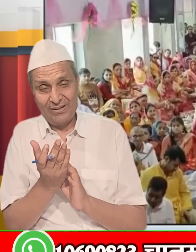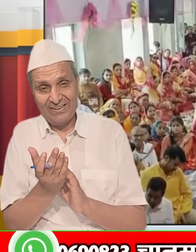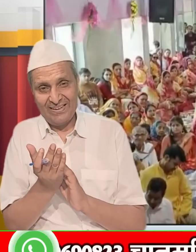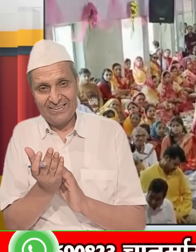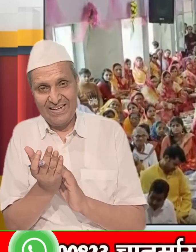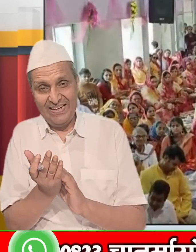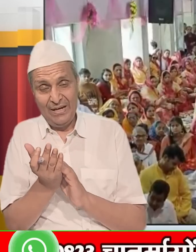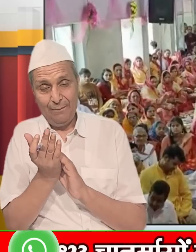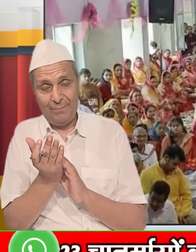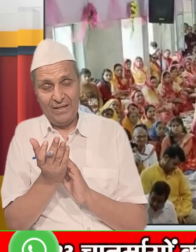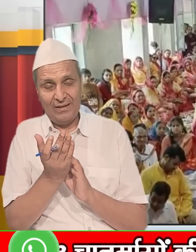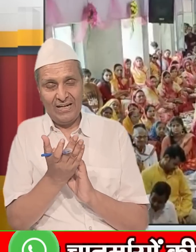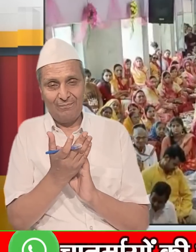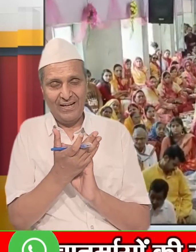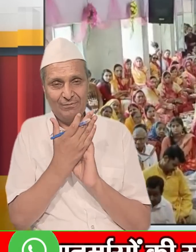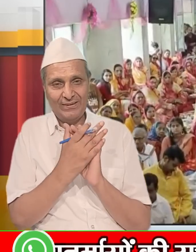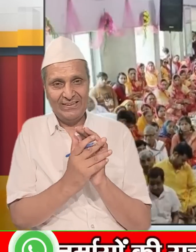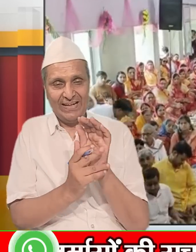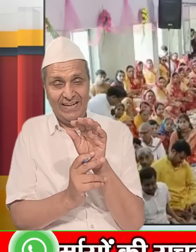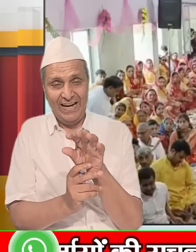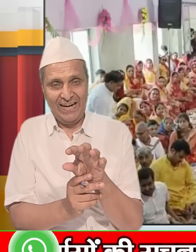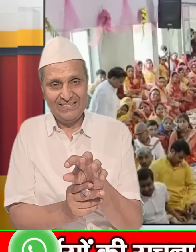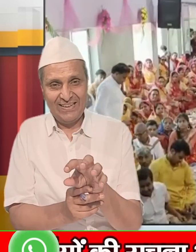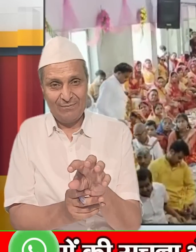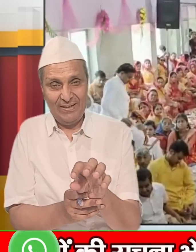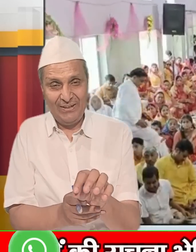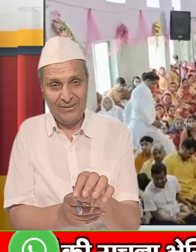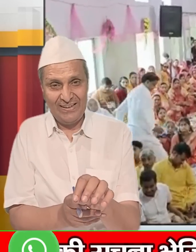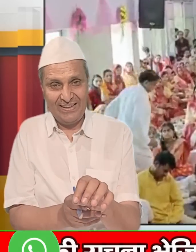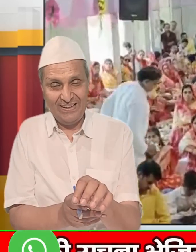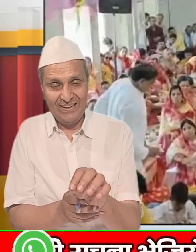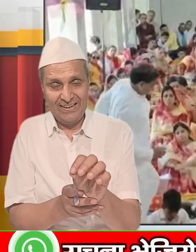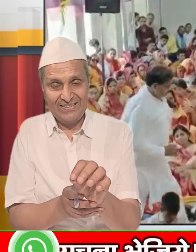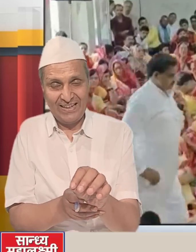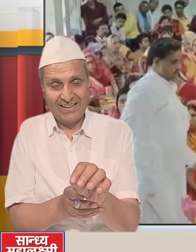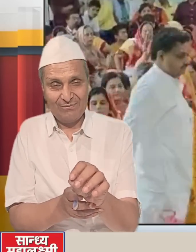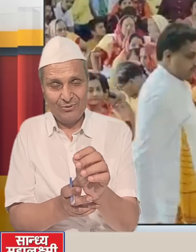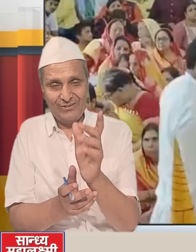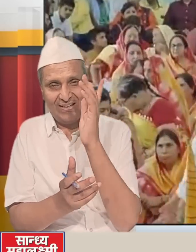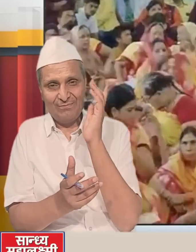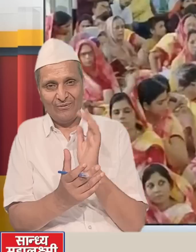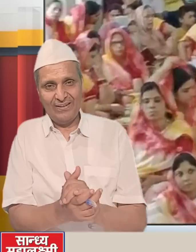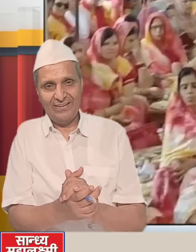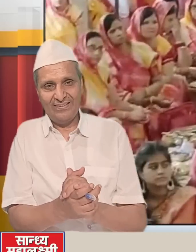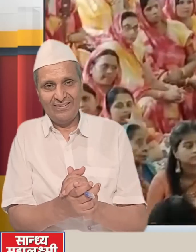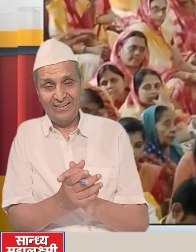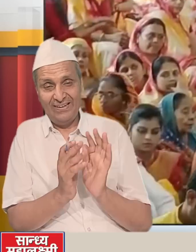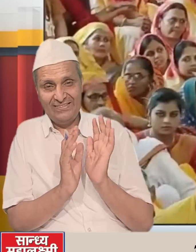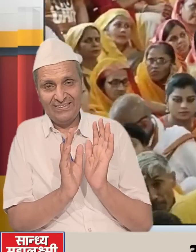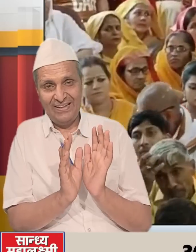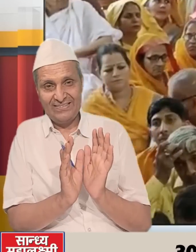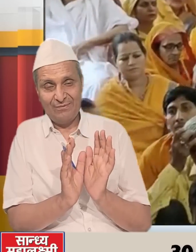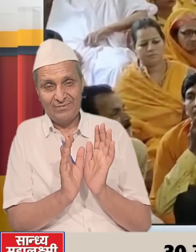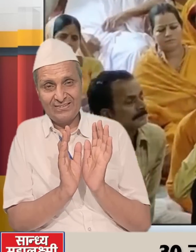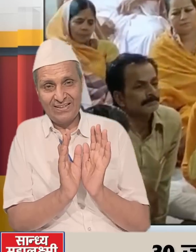छोटे व्रत अगर रखते जाएंगे, बड़े बड़े अपने आप बनते जाएंगे। आज कदम एक उठाया है, कल चार कदम खुद चलने पाओगे।